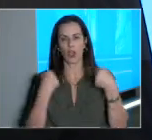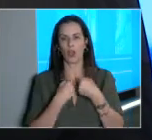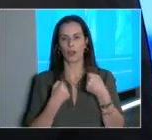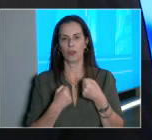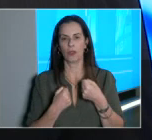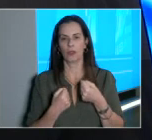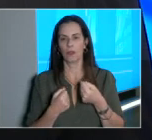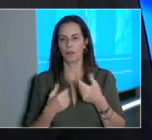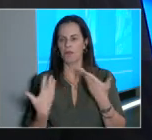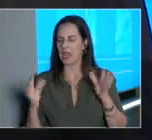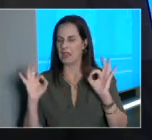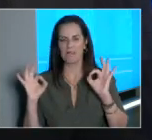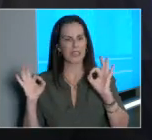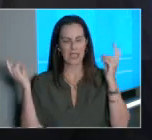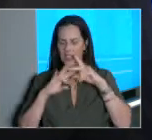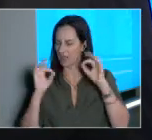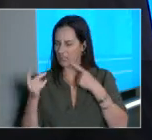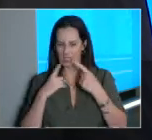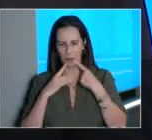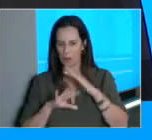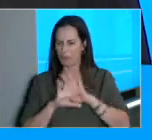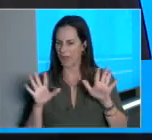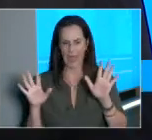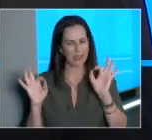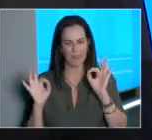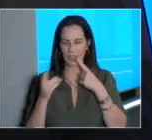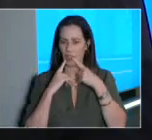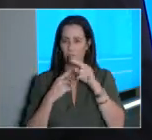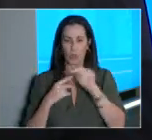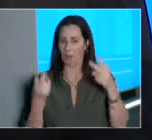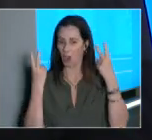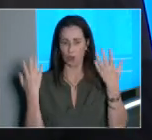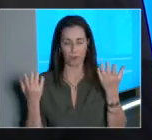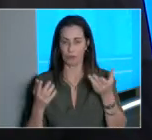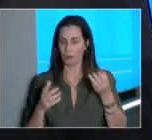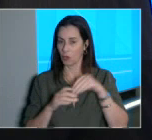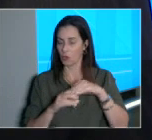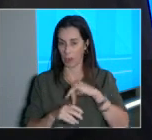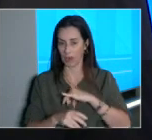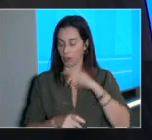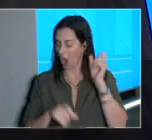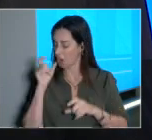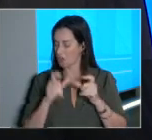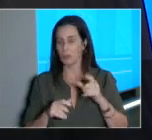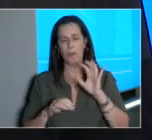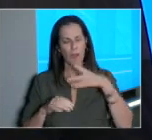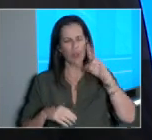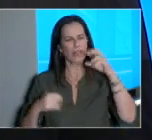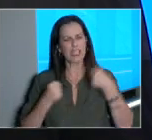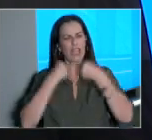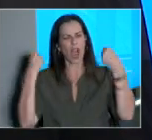אין אפס הסכמות, אפס דיבור ושיח בריא על נושאים ברומו של עולם ותוכן שמעניין את הציבור הישראל, אלה